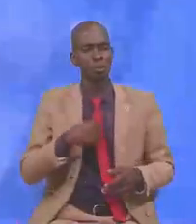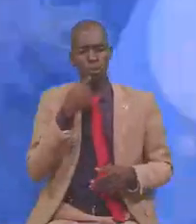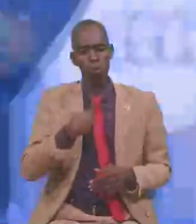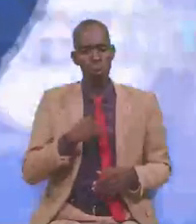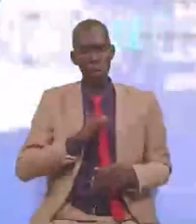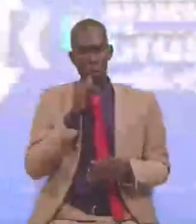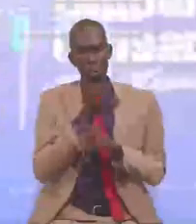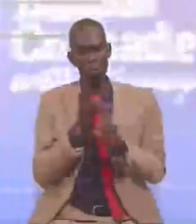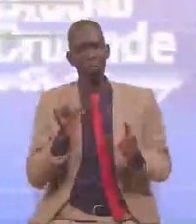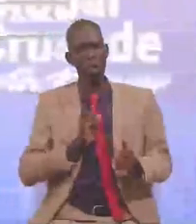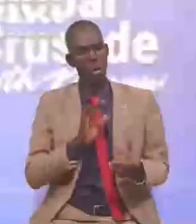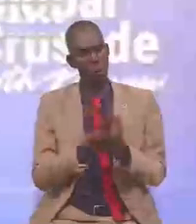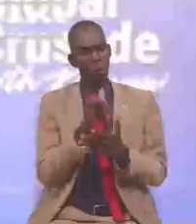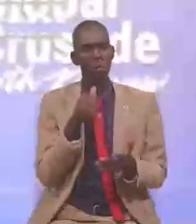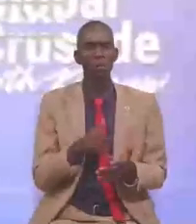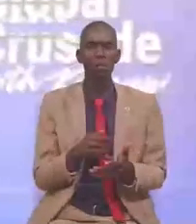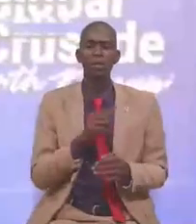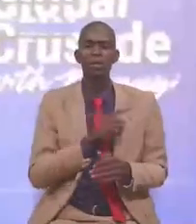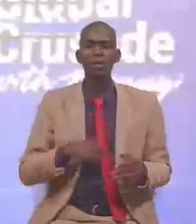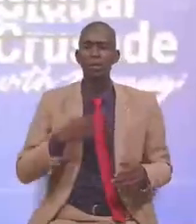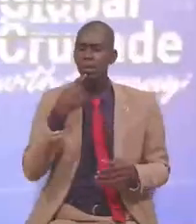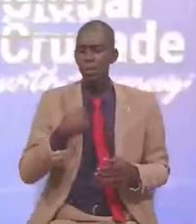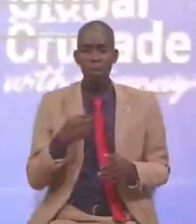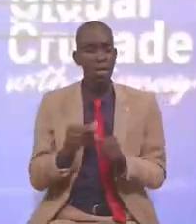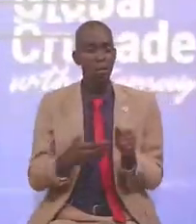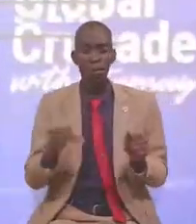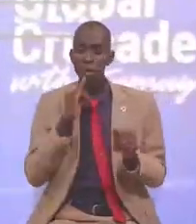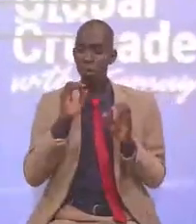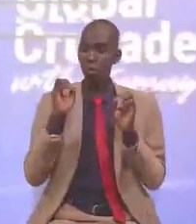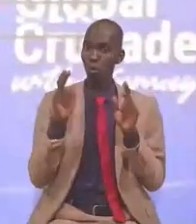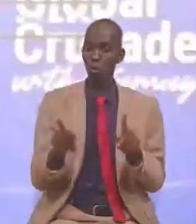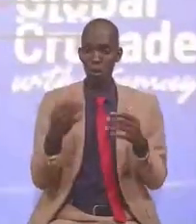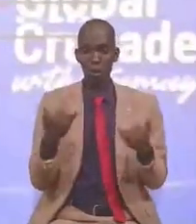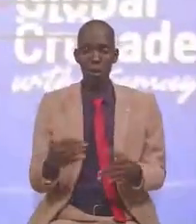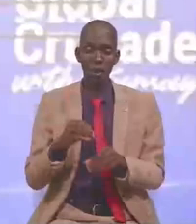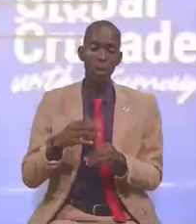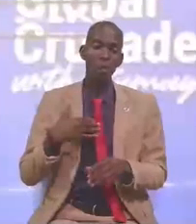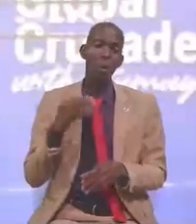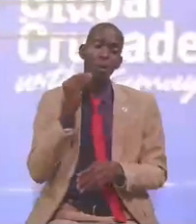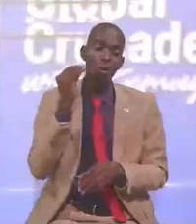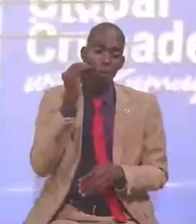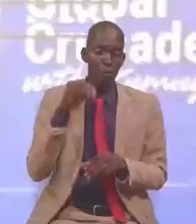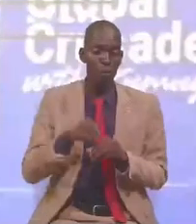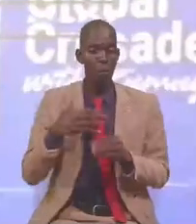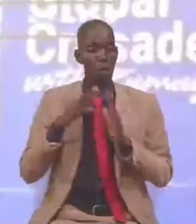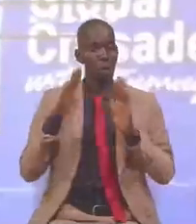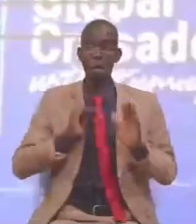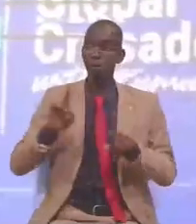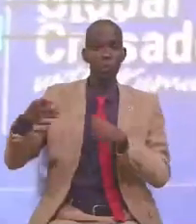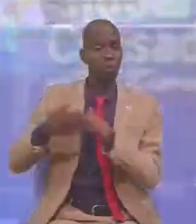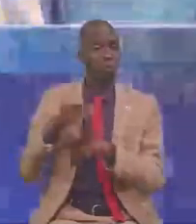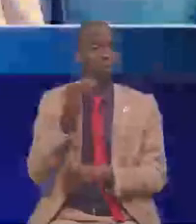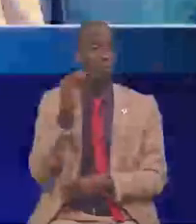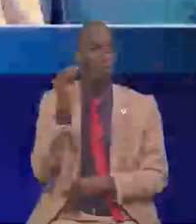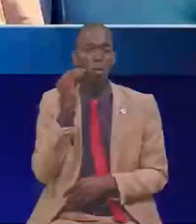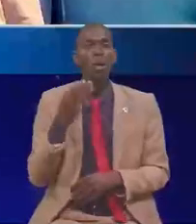délivré. Le Seigneur a dit que tout va bien maintenant dans ma famille, dans ma maison. Et comme je retourne à la